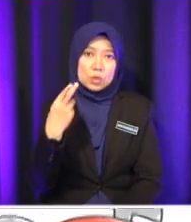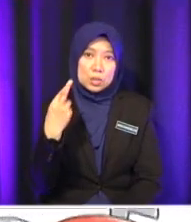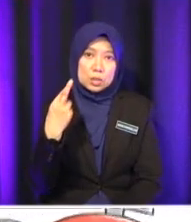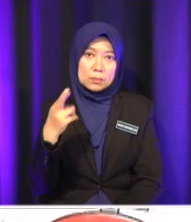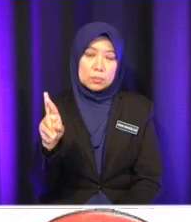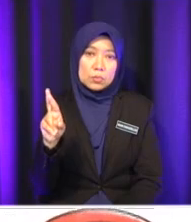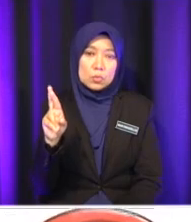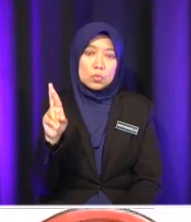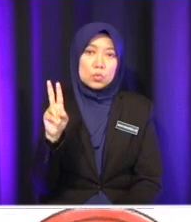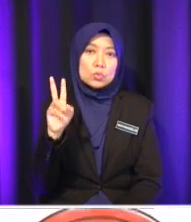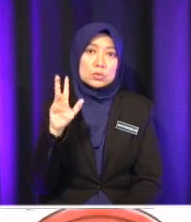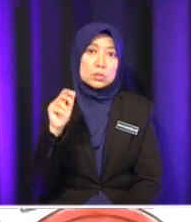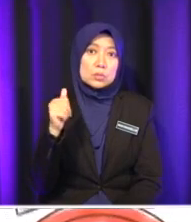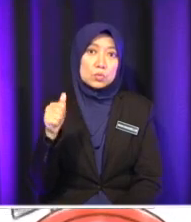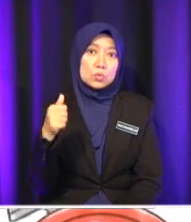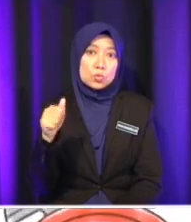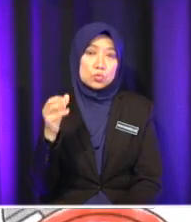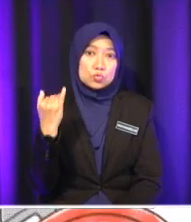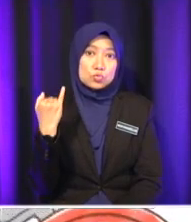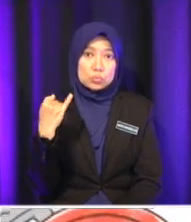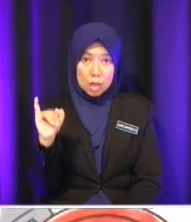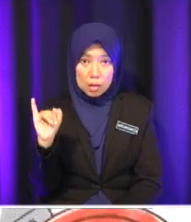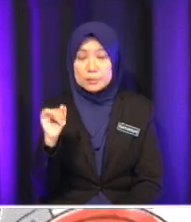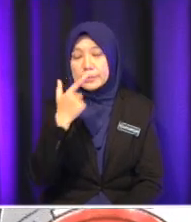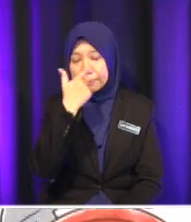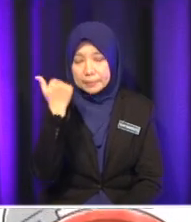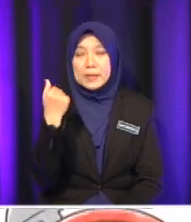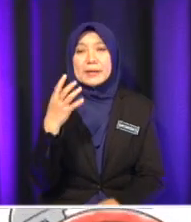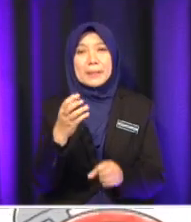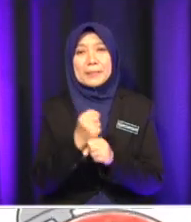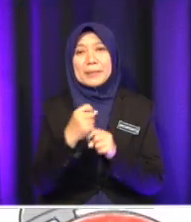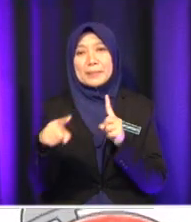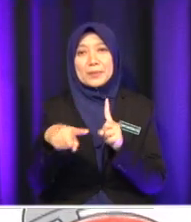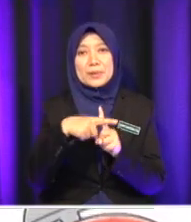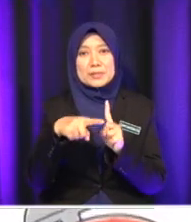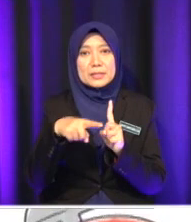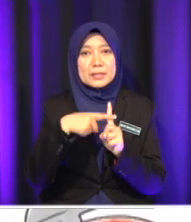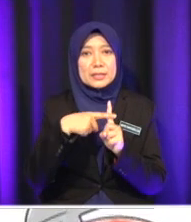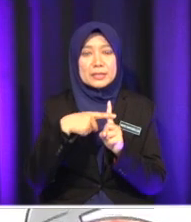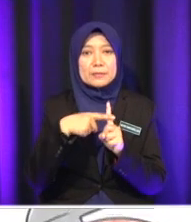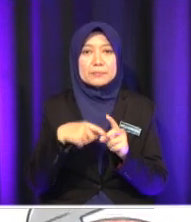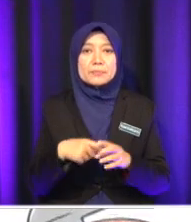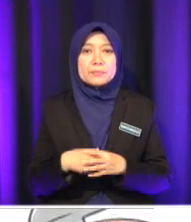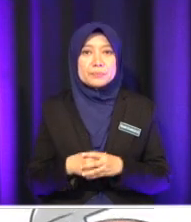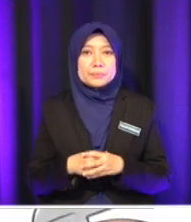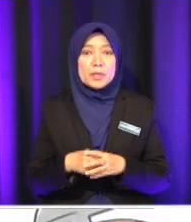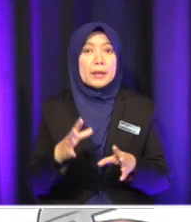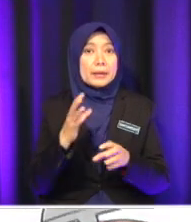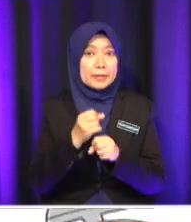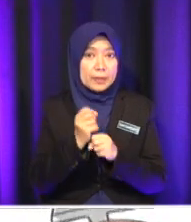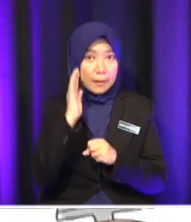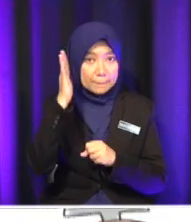61.510 juta sebab kita dapat nilai positif tadi kan jadi apabila positif kita akan dapat